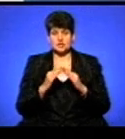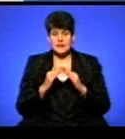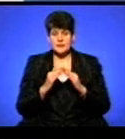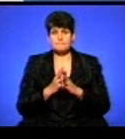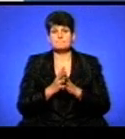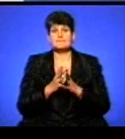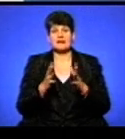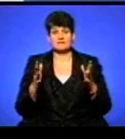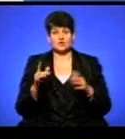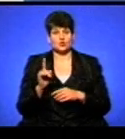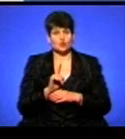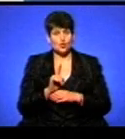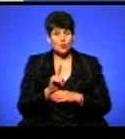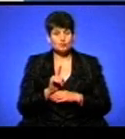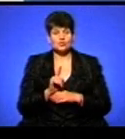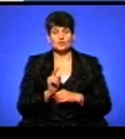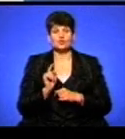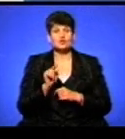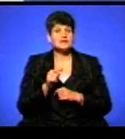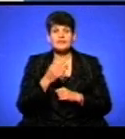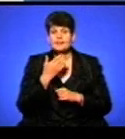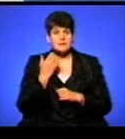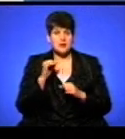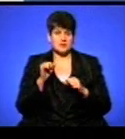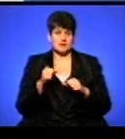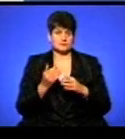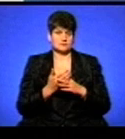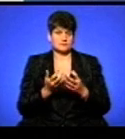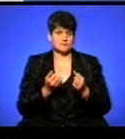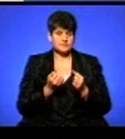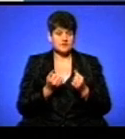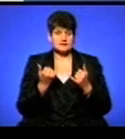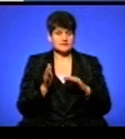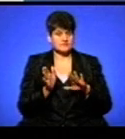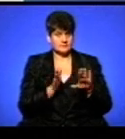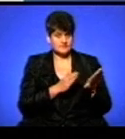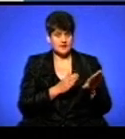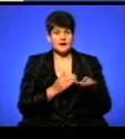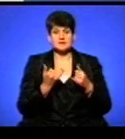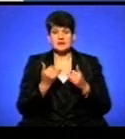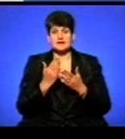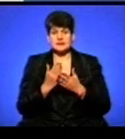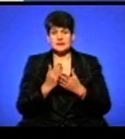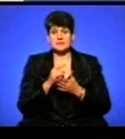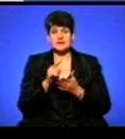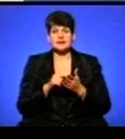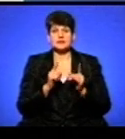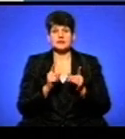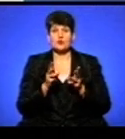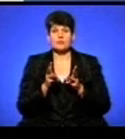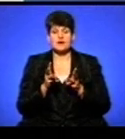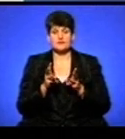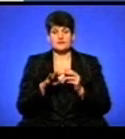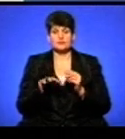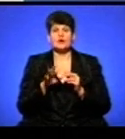перевищує норму, то тоді немає права на субсидії. Наразі це знято, йде мова лише про опалювальну площу. Яким чином